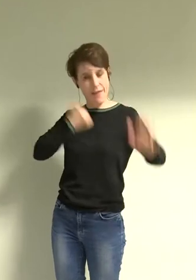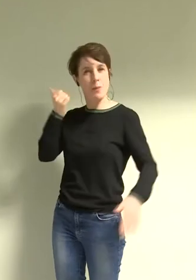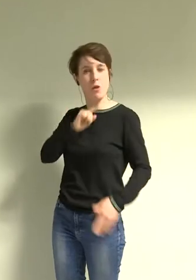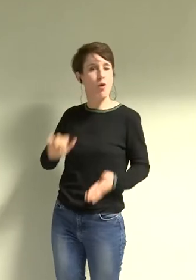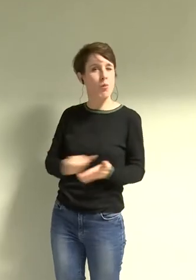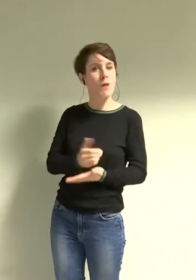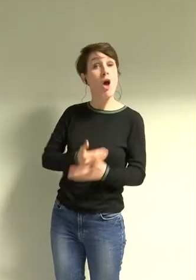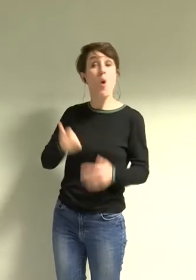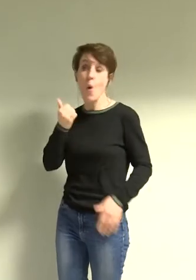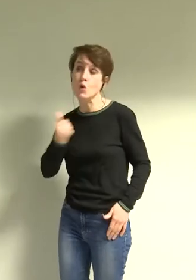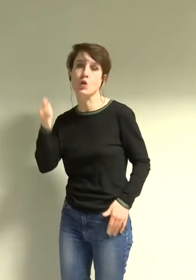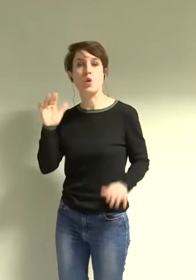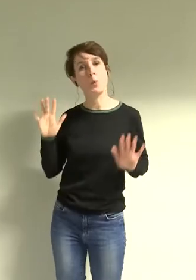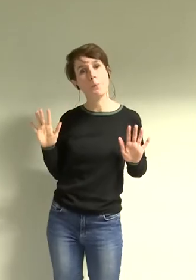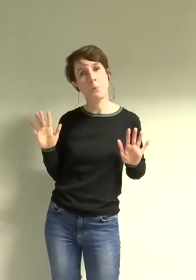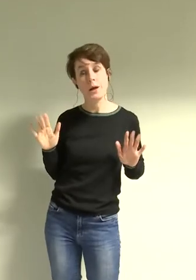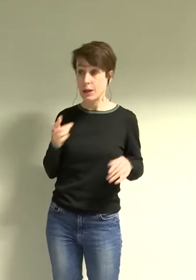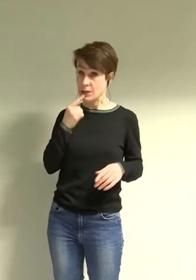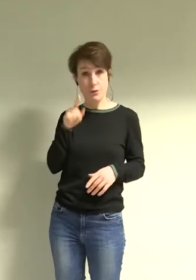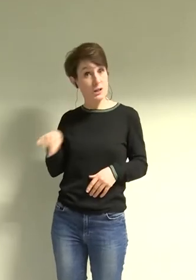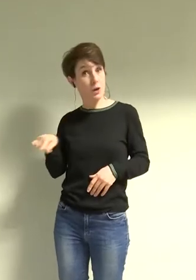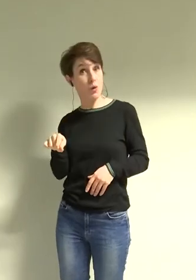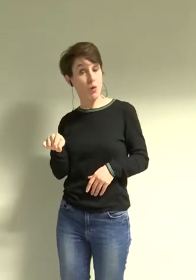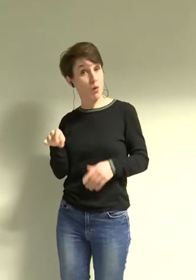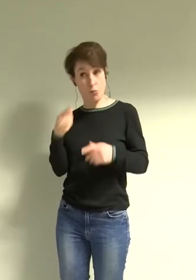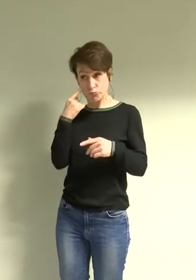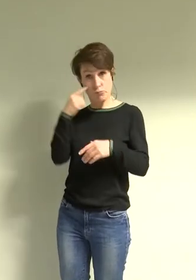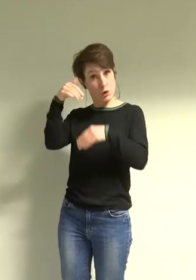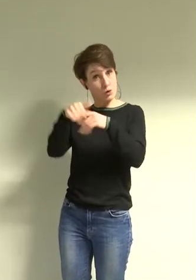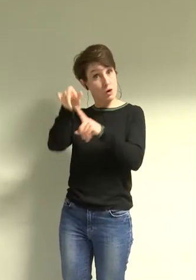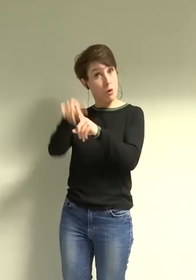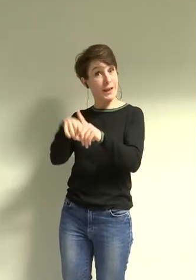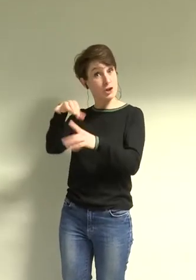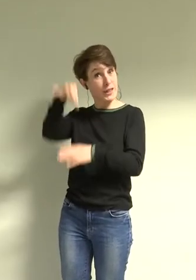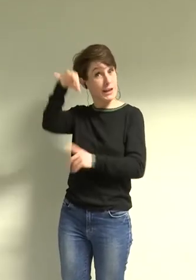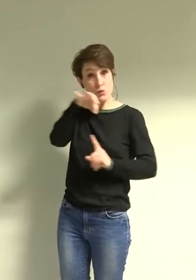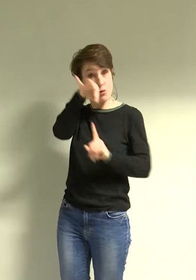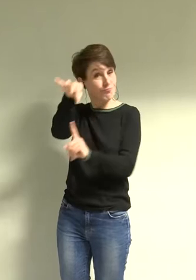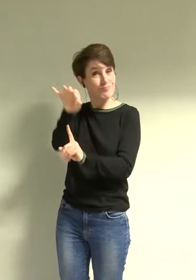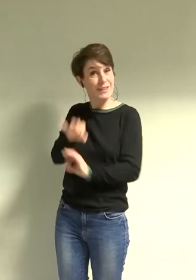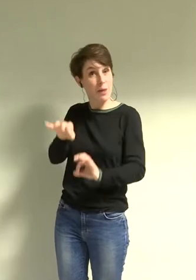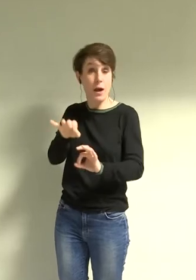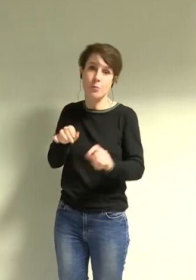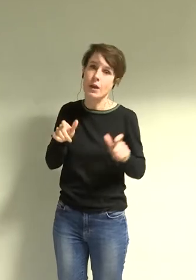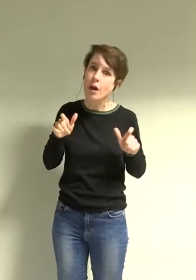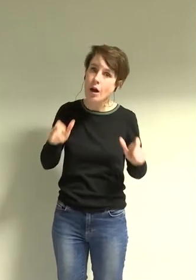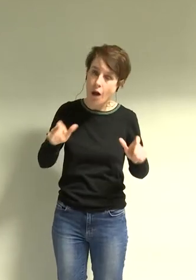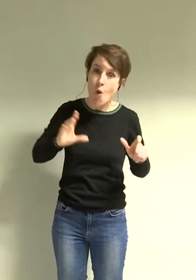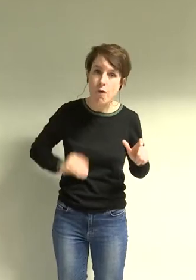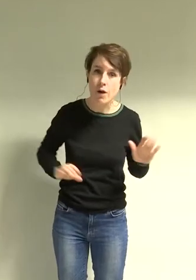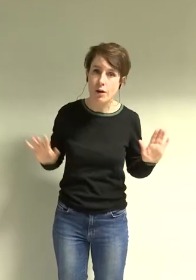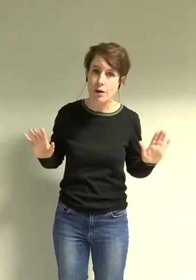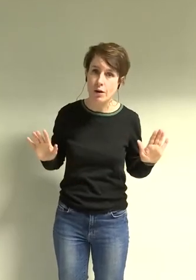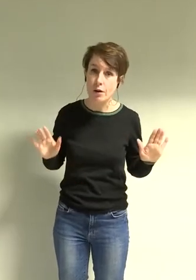garantie le fait qu'ils ne sont pas présents présidé par un élu heureusement mais ils sont